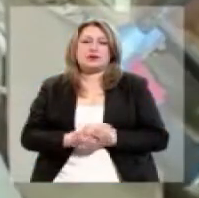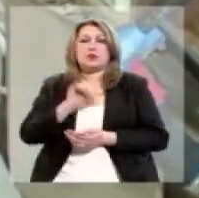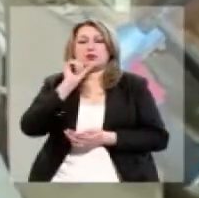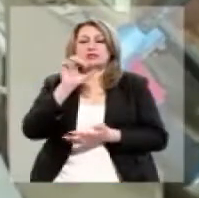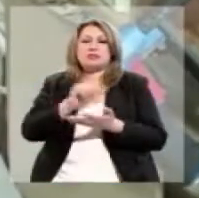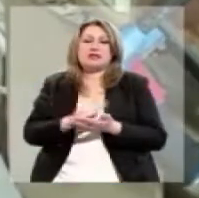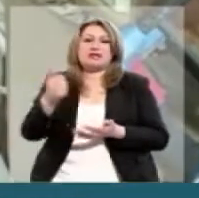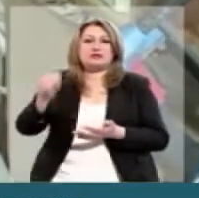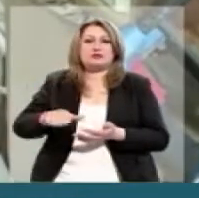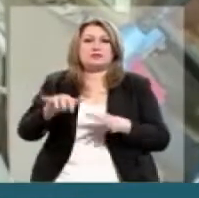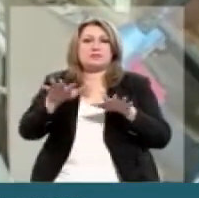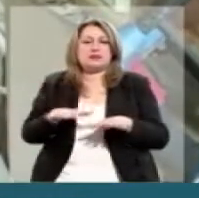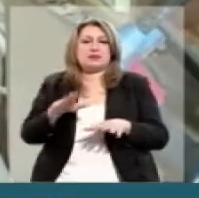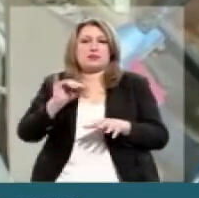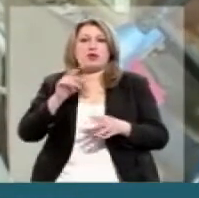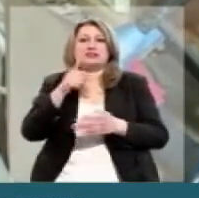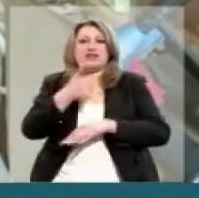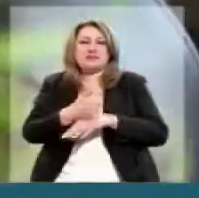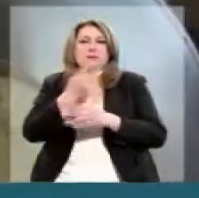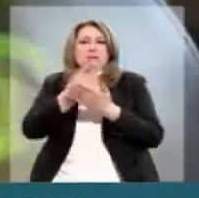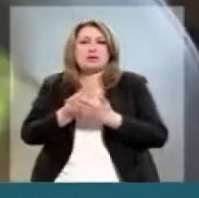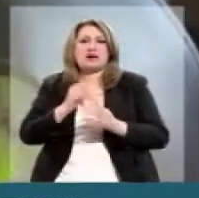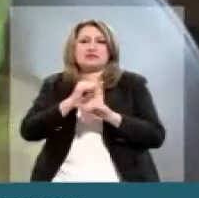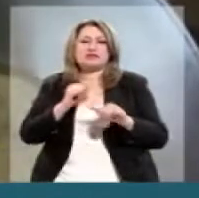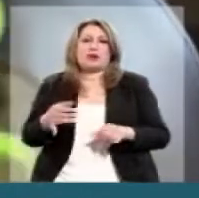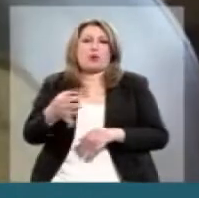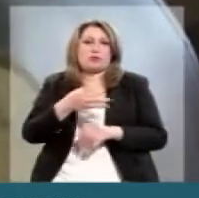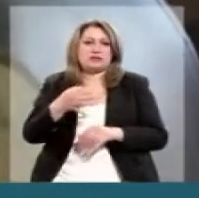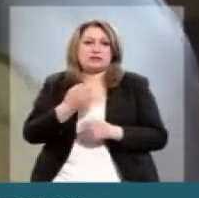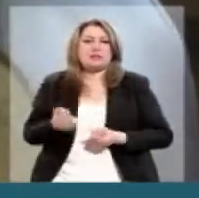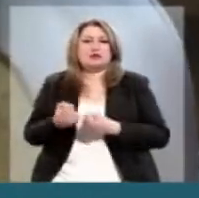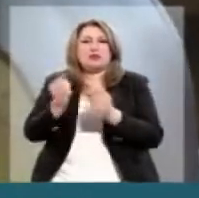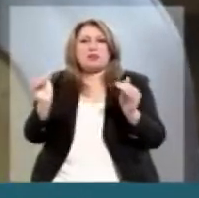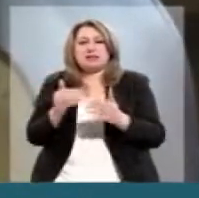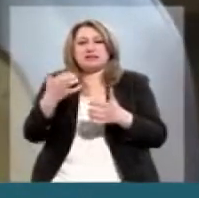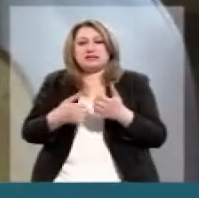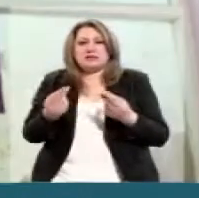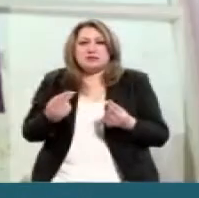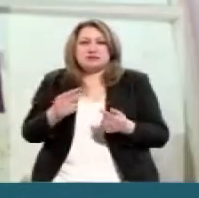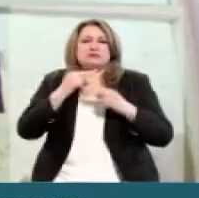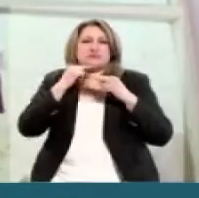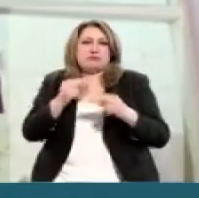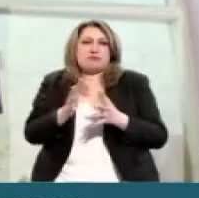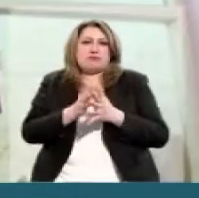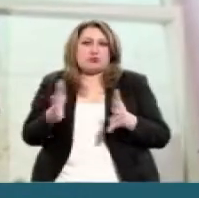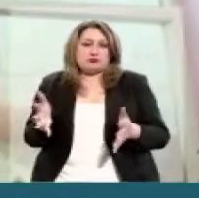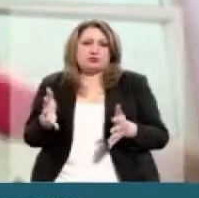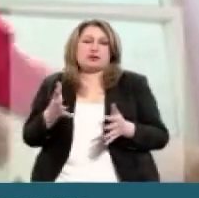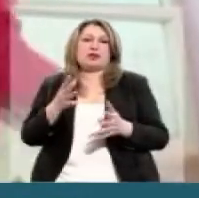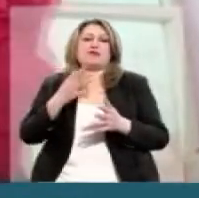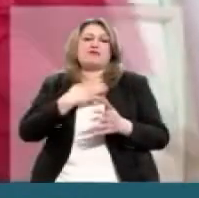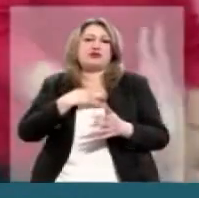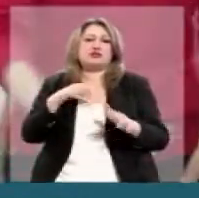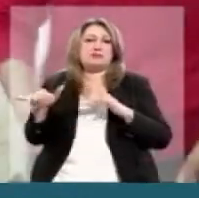Костанай занимает лидирующие позиции по основным показателям развития области. Поддержке малого и среднего бизнеса уделяют особое внимание.